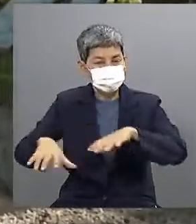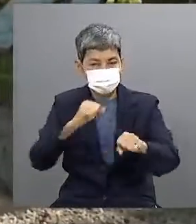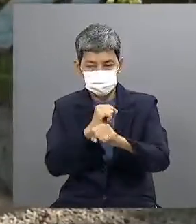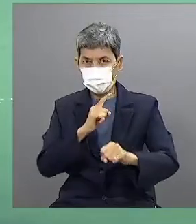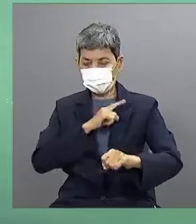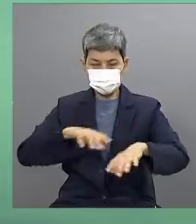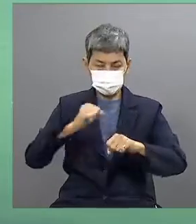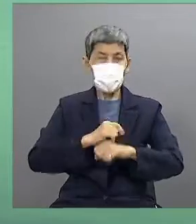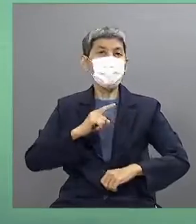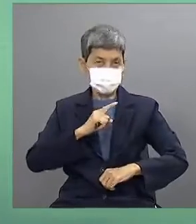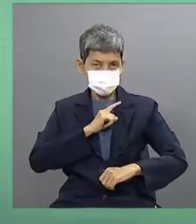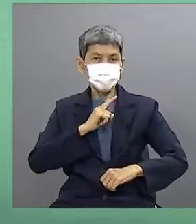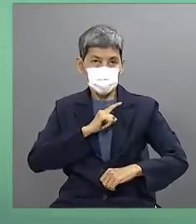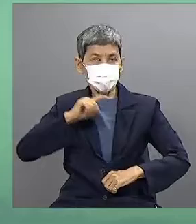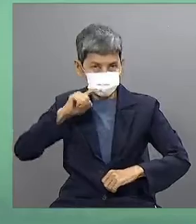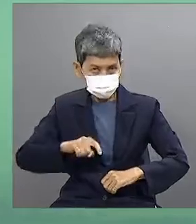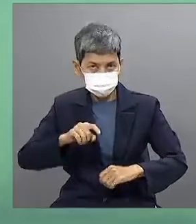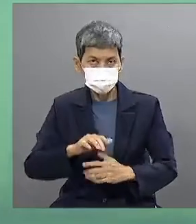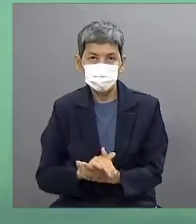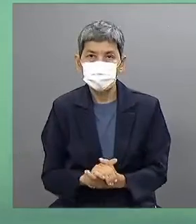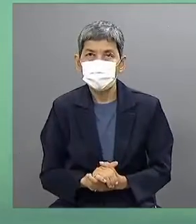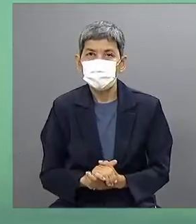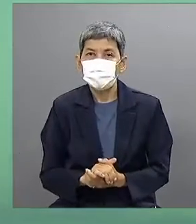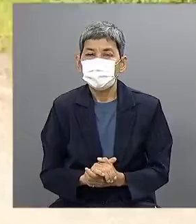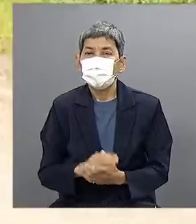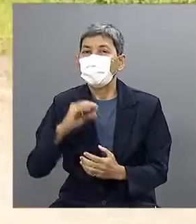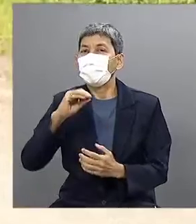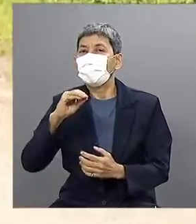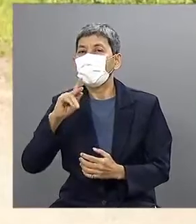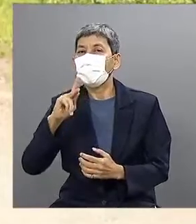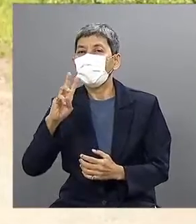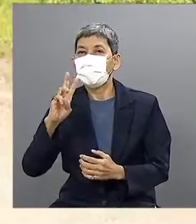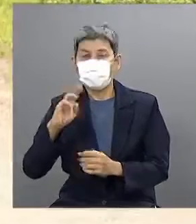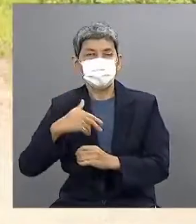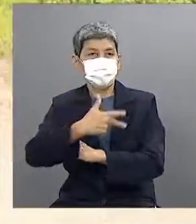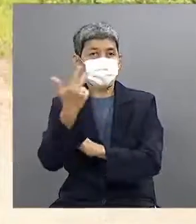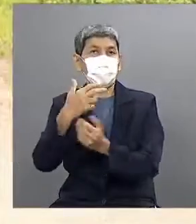พื้นที่โกวิทย์บุญธรรมไทย PBSรายงาน